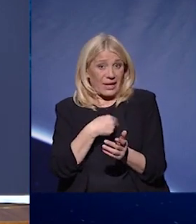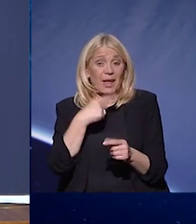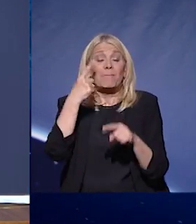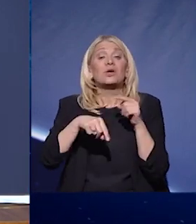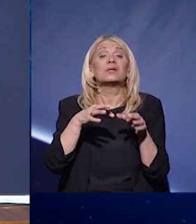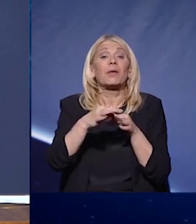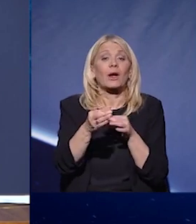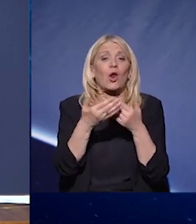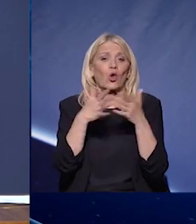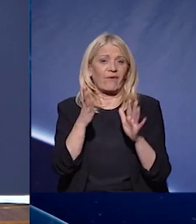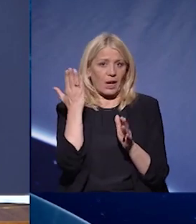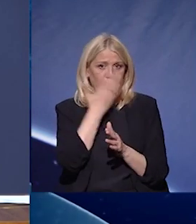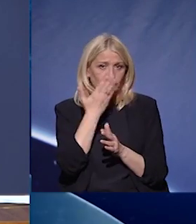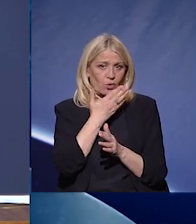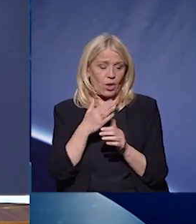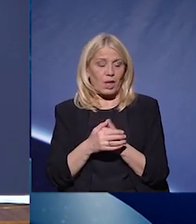je otvaranje škola.